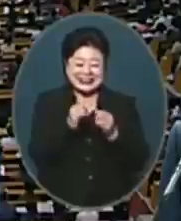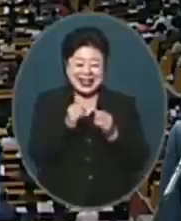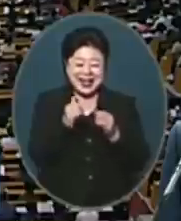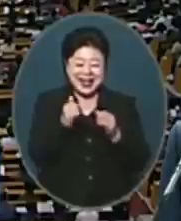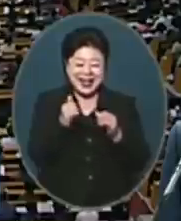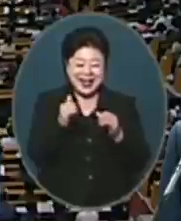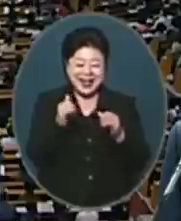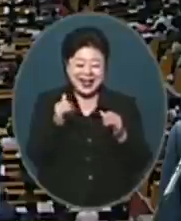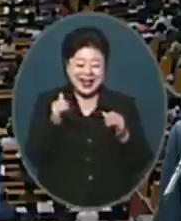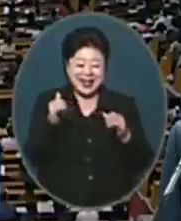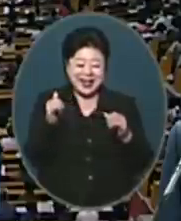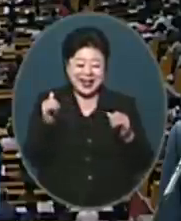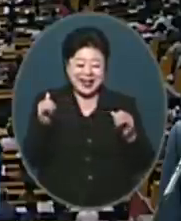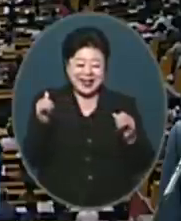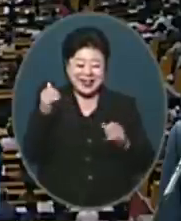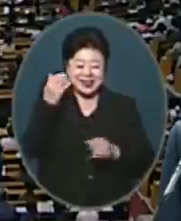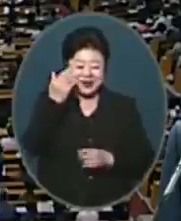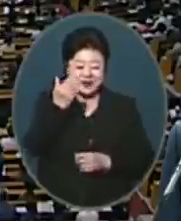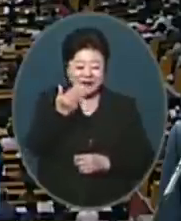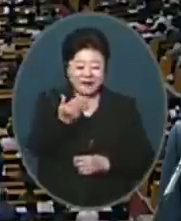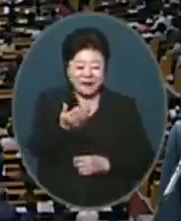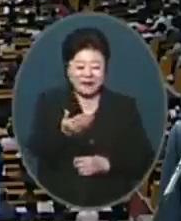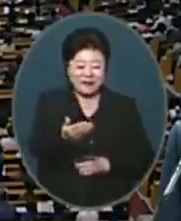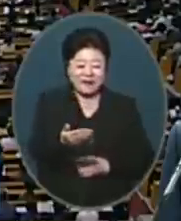사랑하는 자,